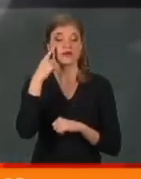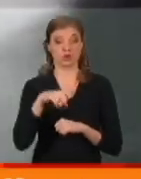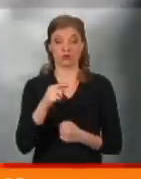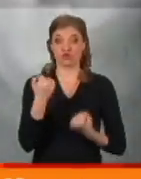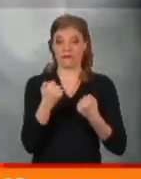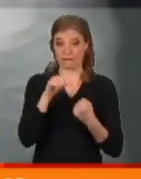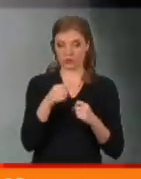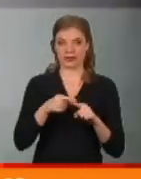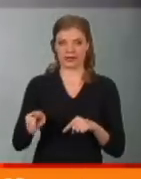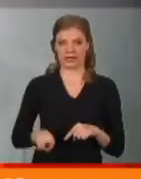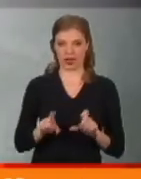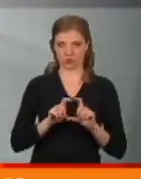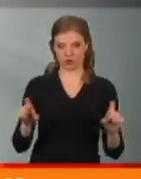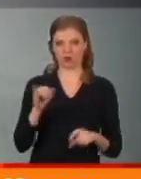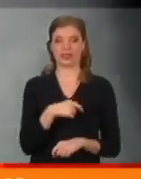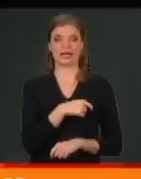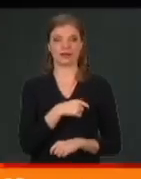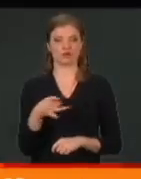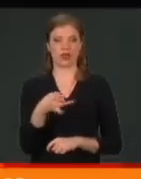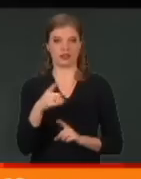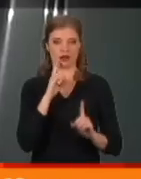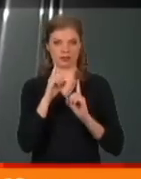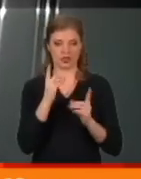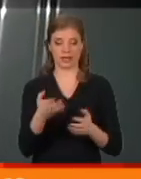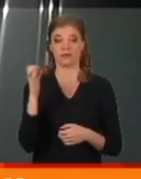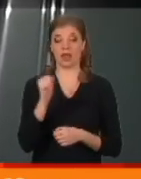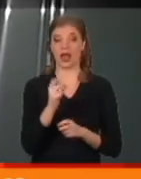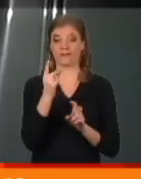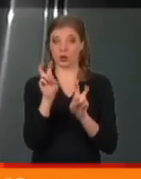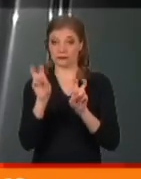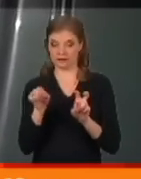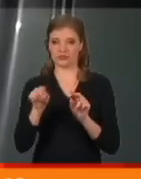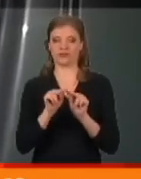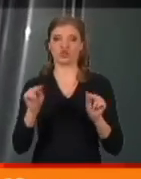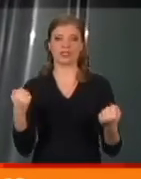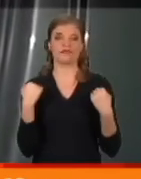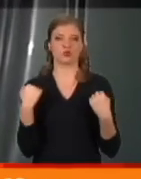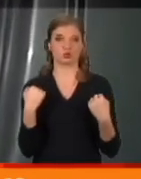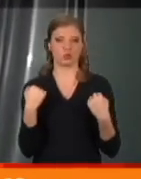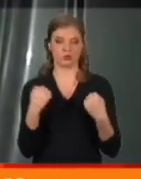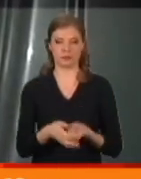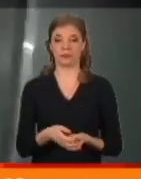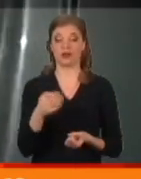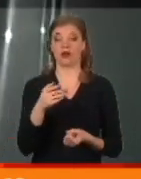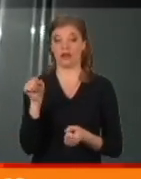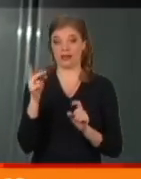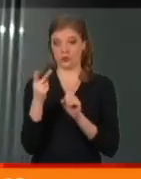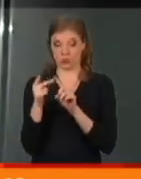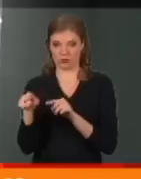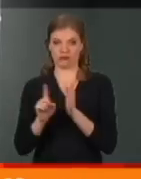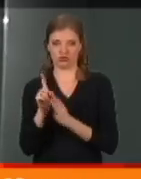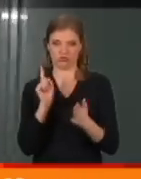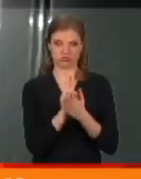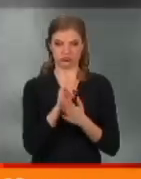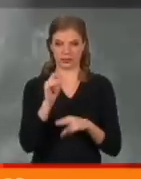– директор тутешньої школи та депутат райради Іван Кравець. А пасажир – це вчитель фізкультури Михайло Чемирис. Останній кинувся